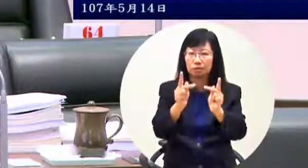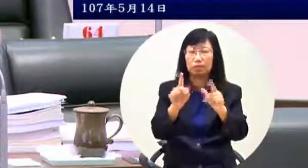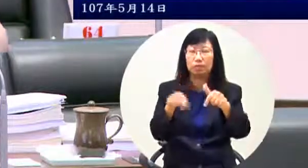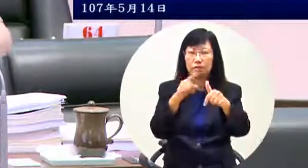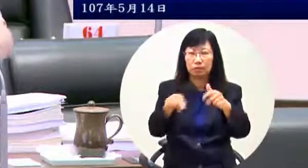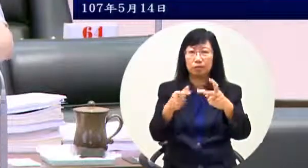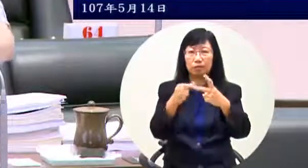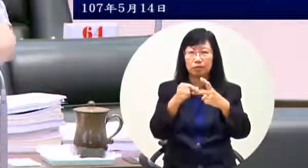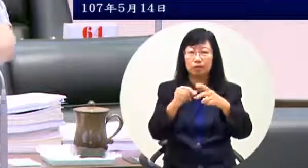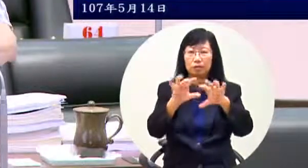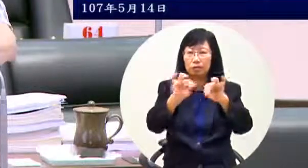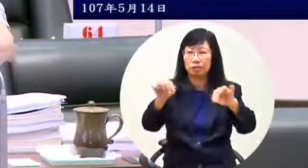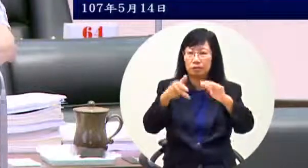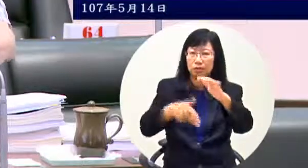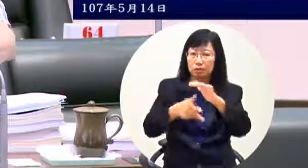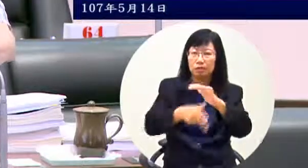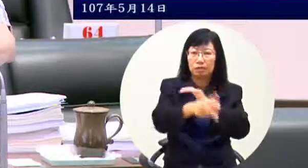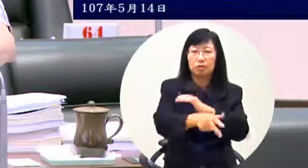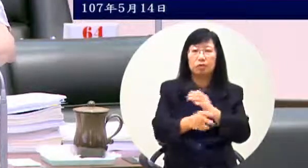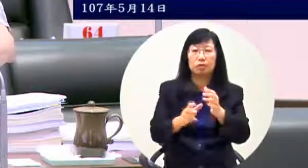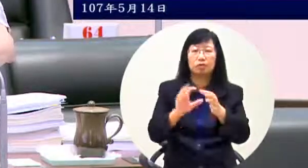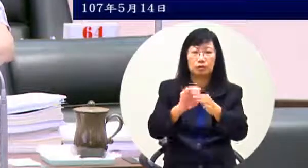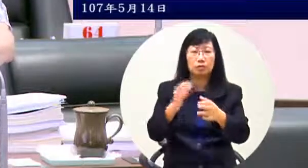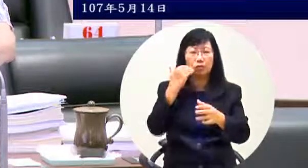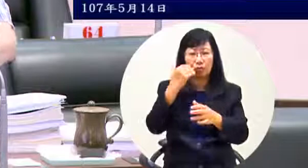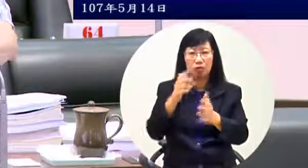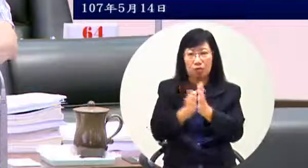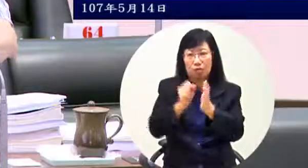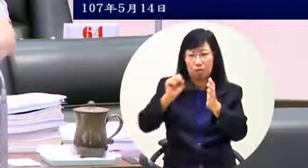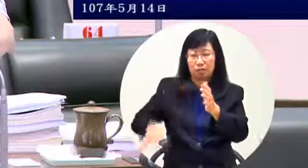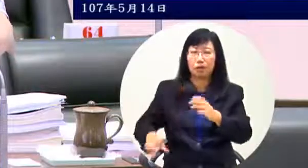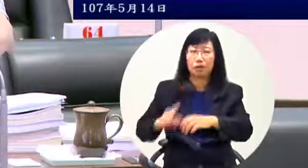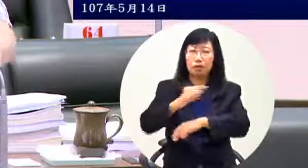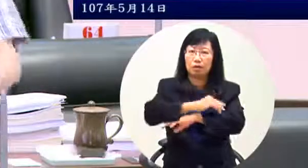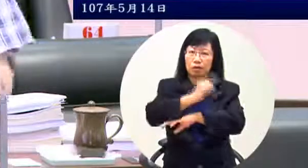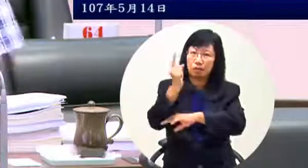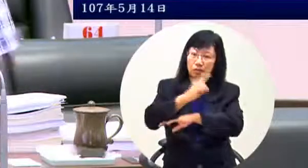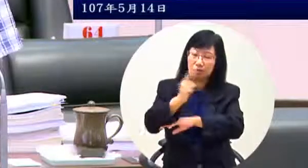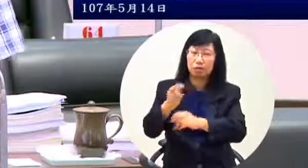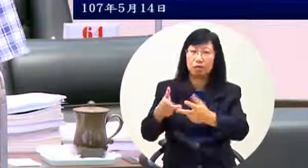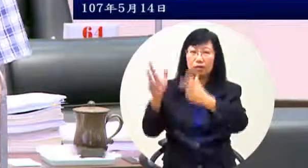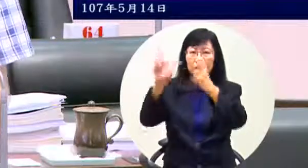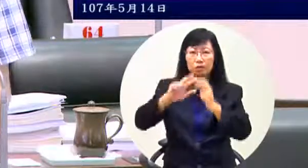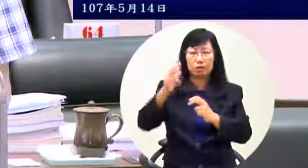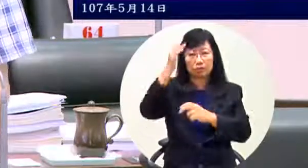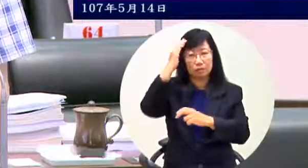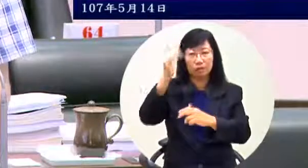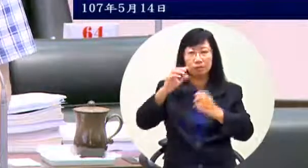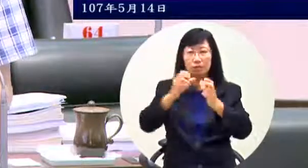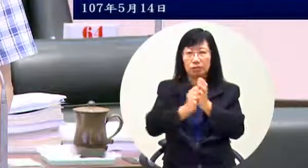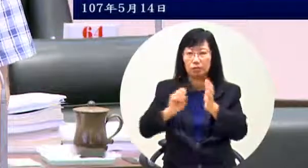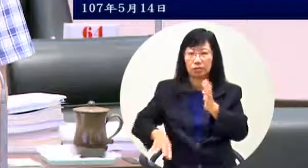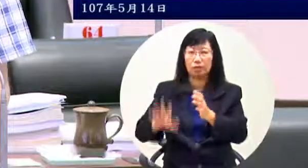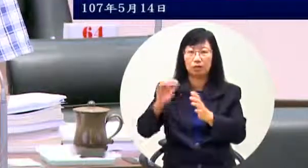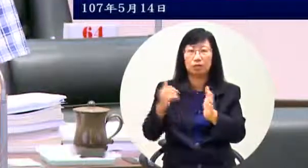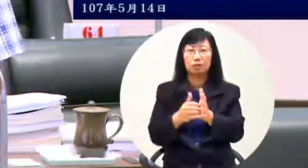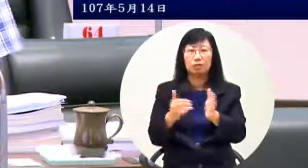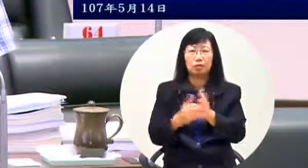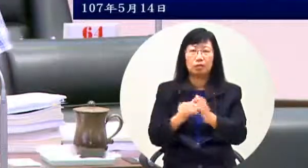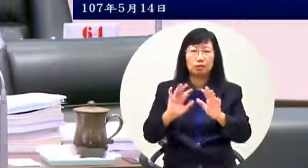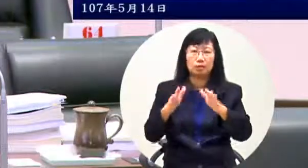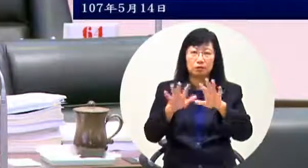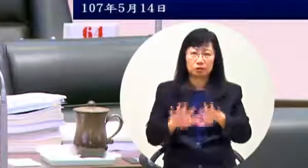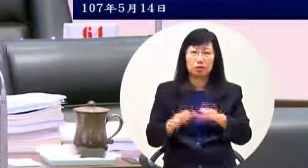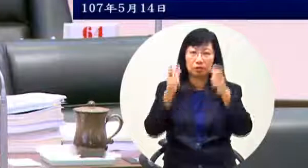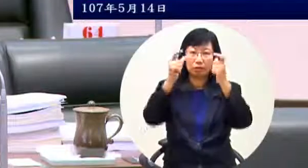跟这个什么天桥、路桥，哇，是啊，那用一个高雄市的轻轨环转